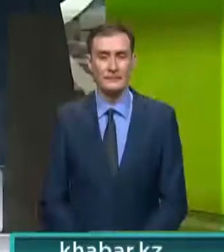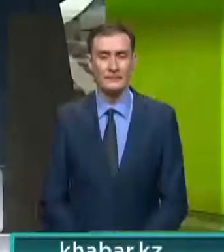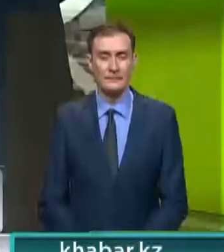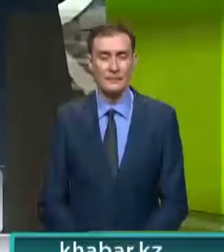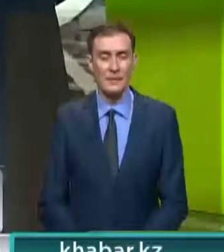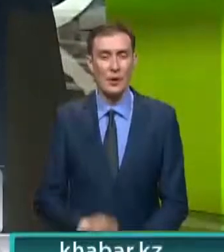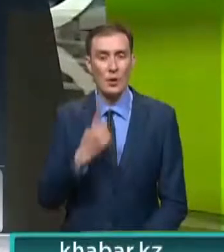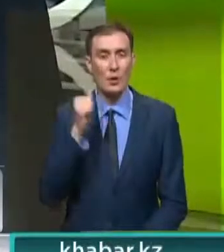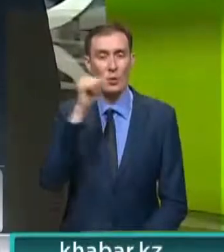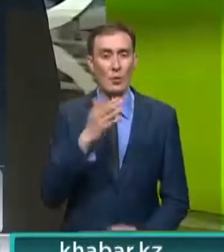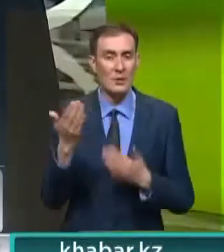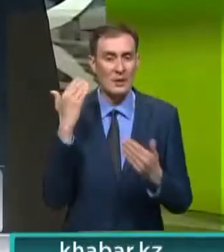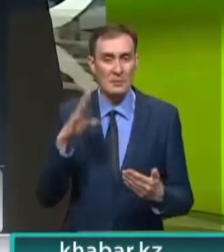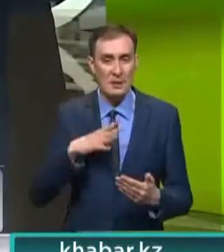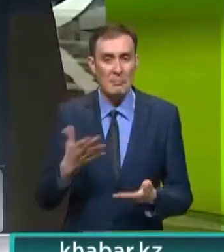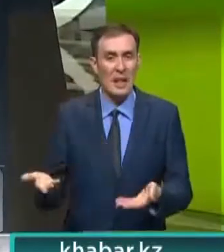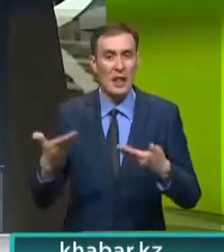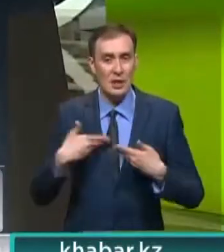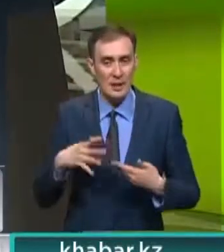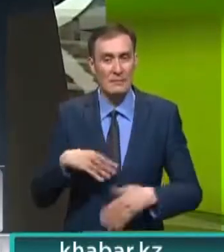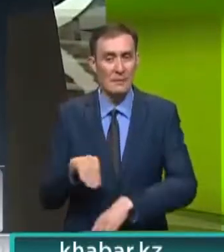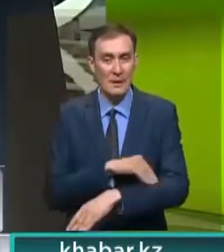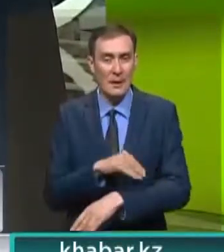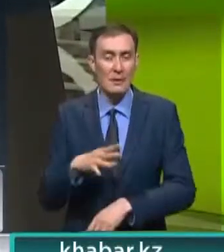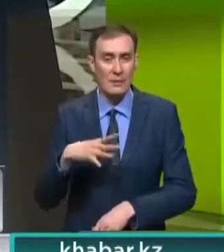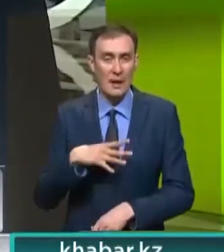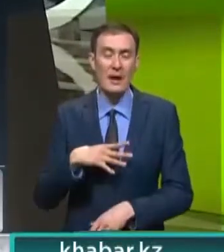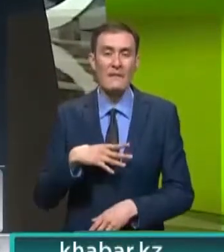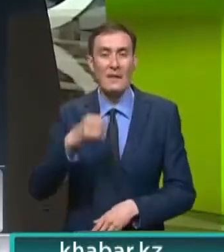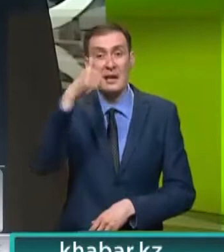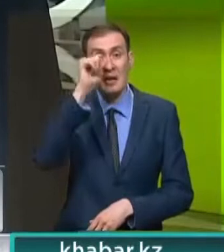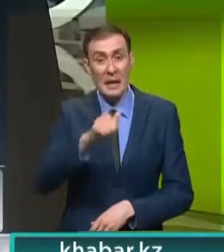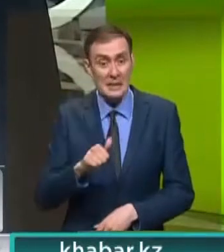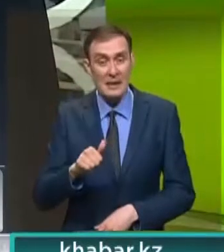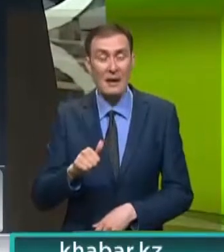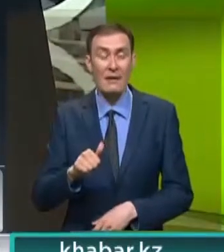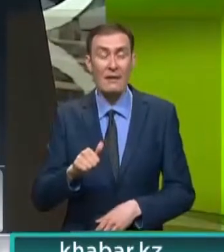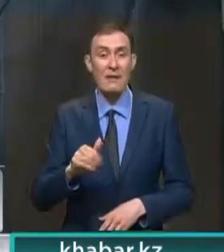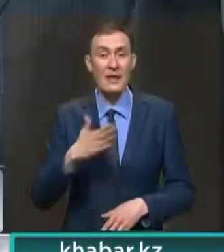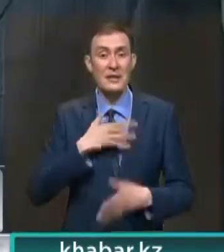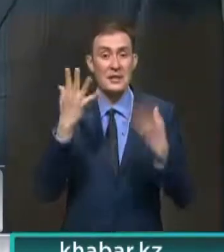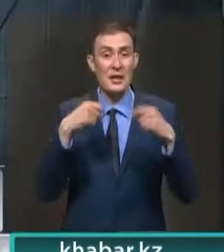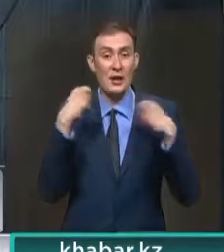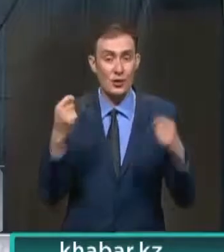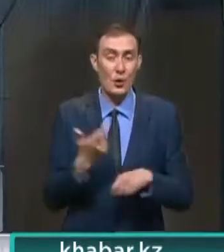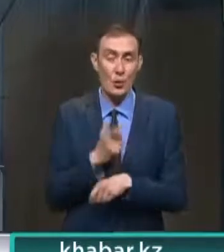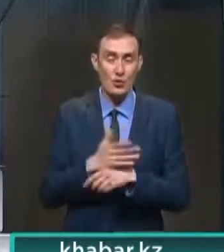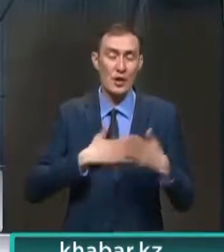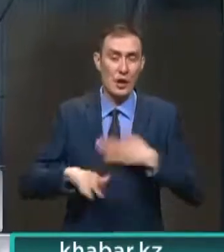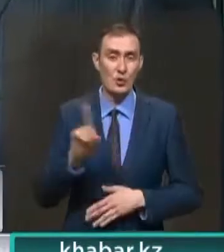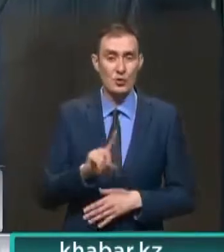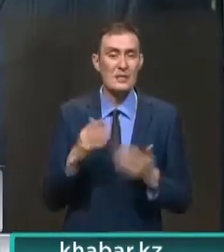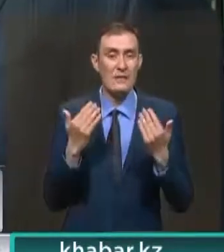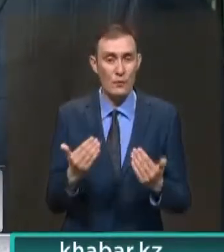Год назад Захар мне сделал предложение, это было в Каппадокии, на воздушном шаре, прямо в день рождения. И мы очень рады тому, что